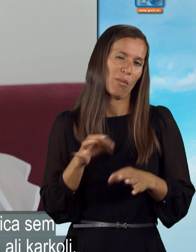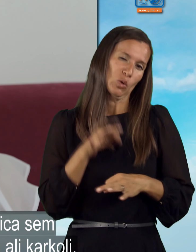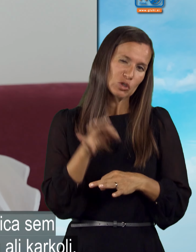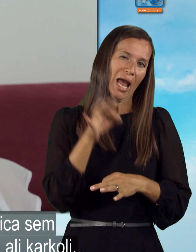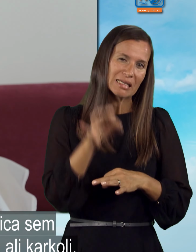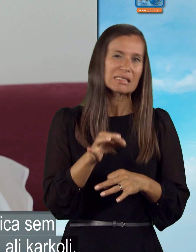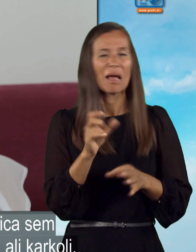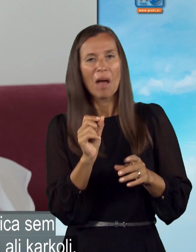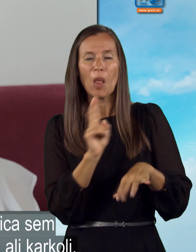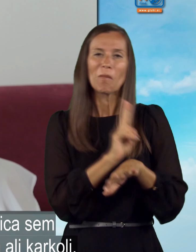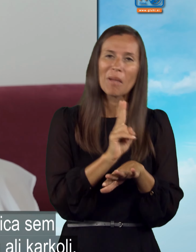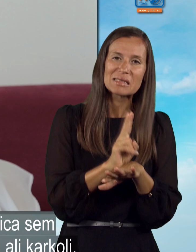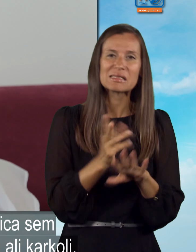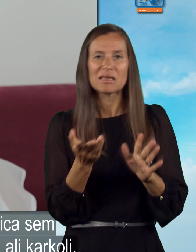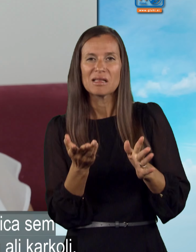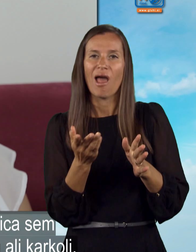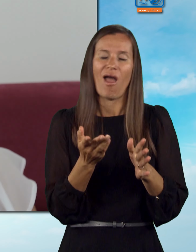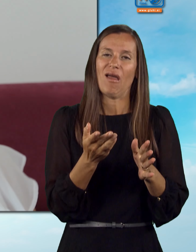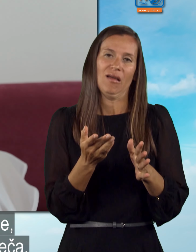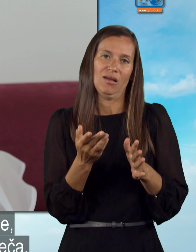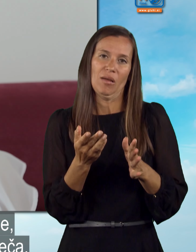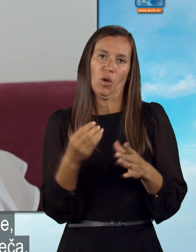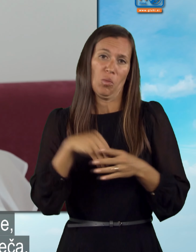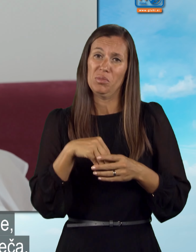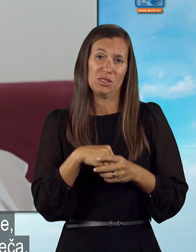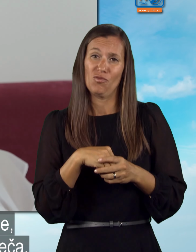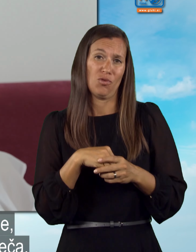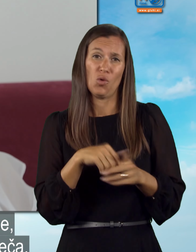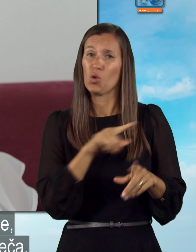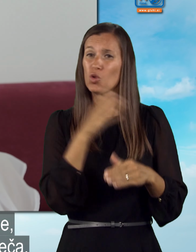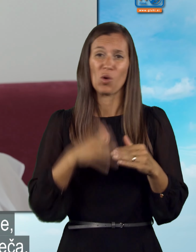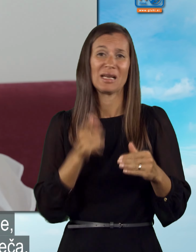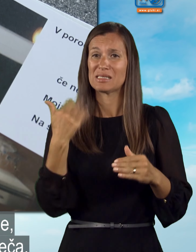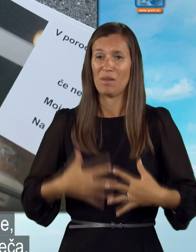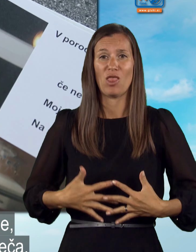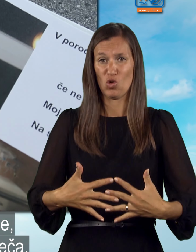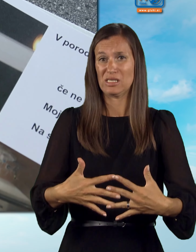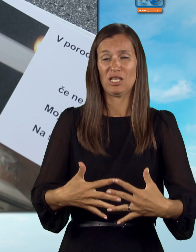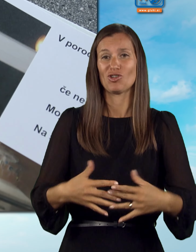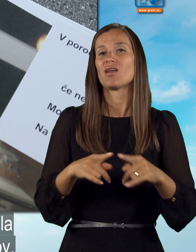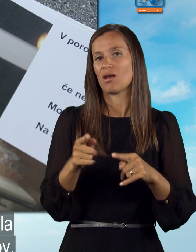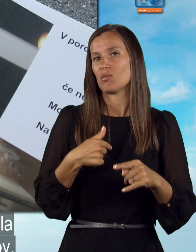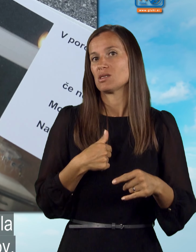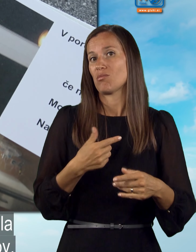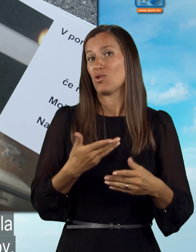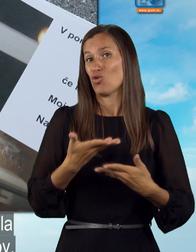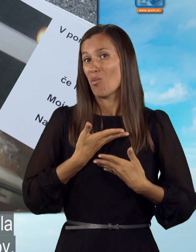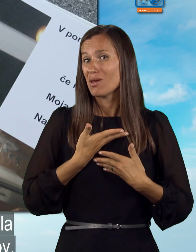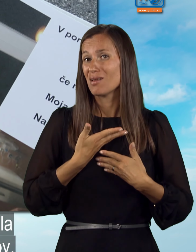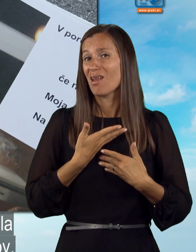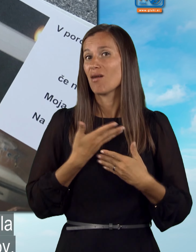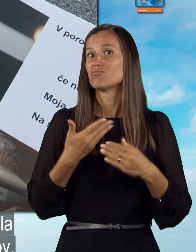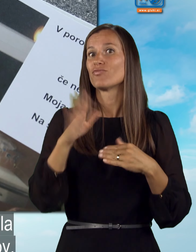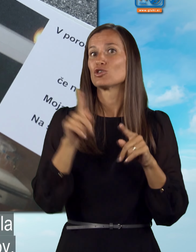tudi kdaj pač skozi malo pazila ali karkoli, ampak praktično vse dokler nisem bila noseča. Takrat sem pa